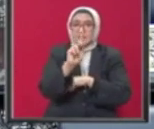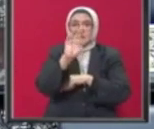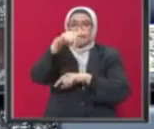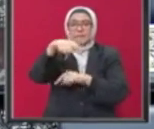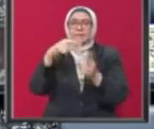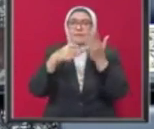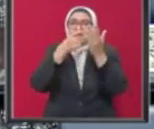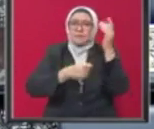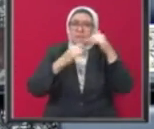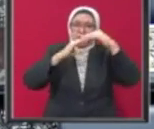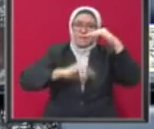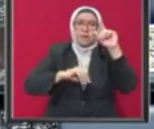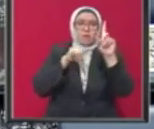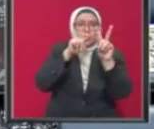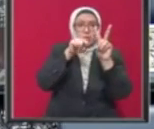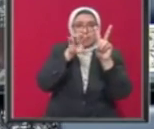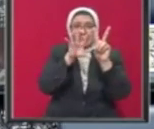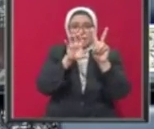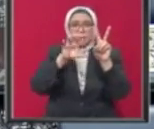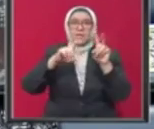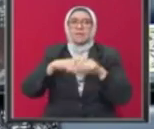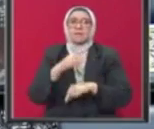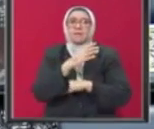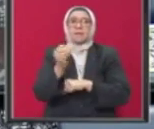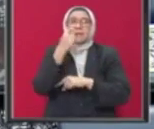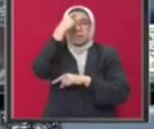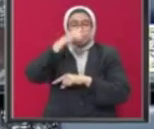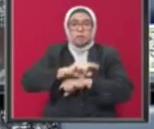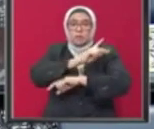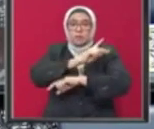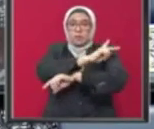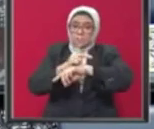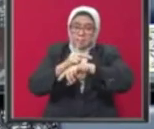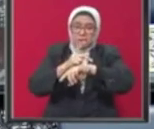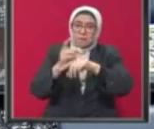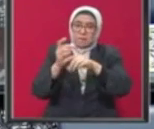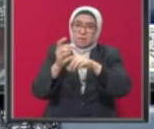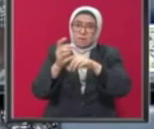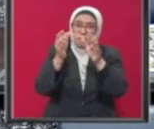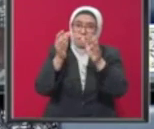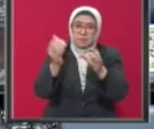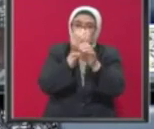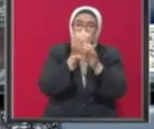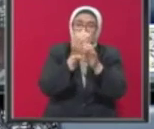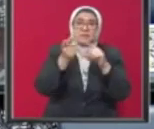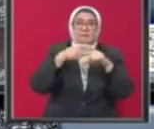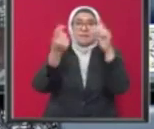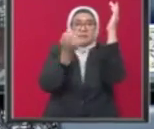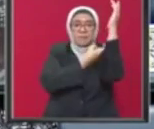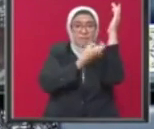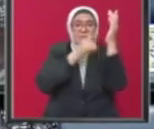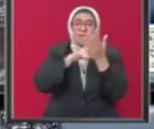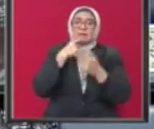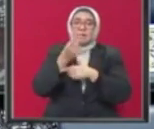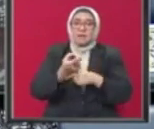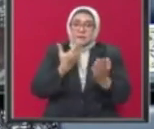Yang kedua, kita juga menggalakkan pada pekebun kecil getah ini untuk mereka mengamalkan satu konsep kita punya integrasi